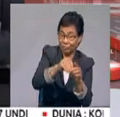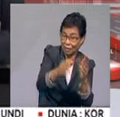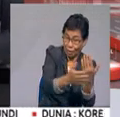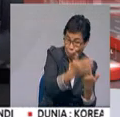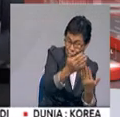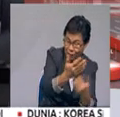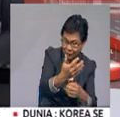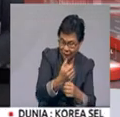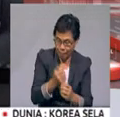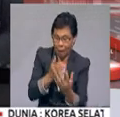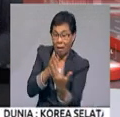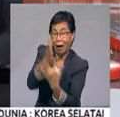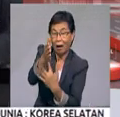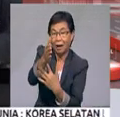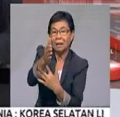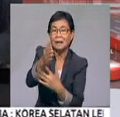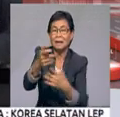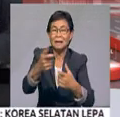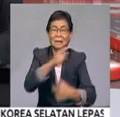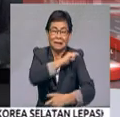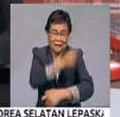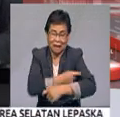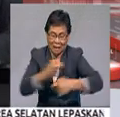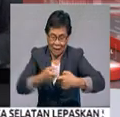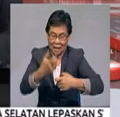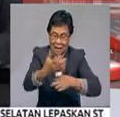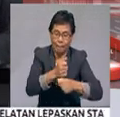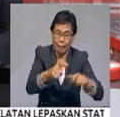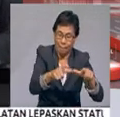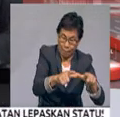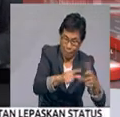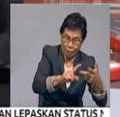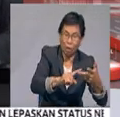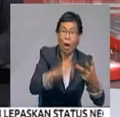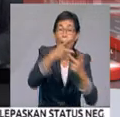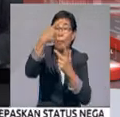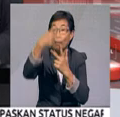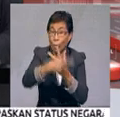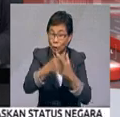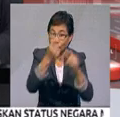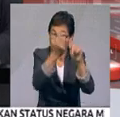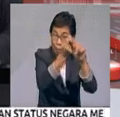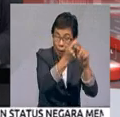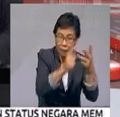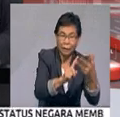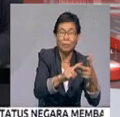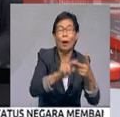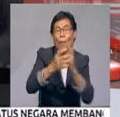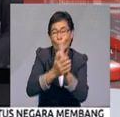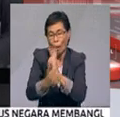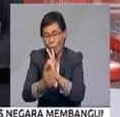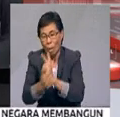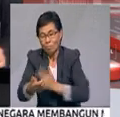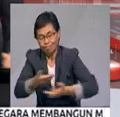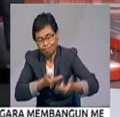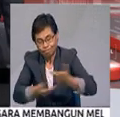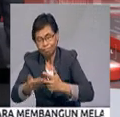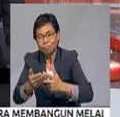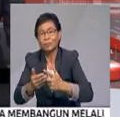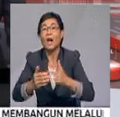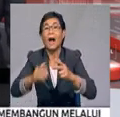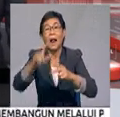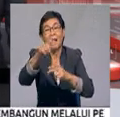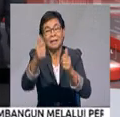kemudahan mendapatkan akses tenaga elektrik, urusan mendapatkan permit bagi projek pembinaan dan keupayaan berdagang merentas